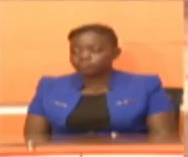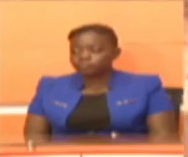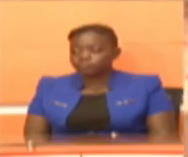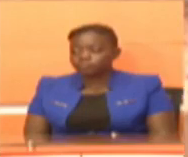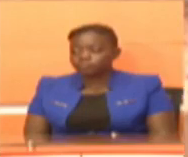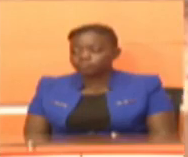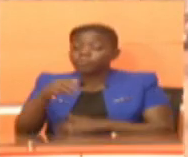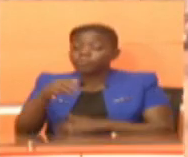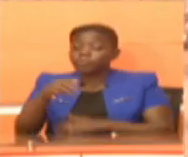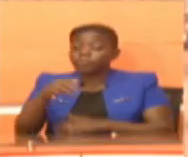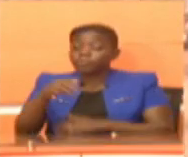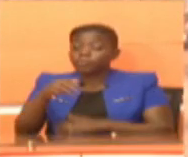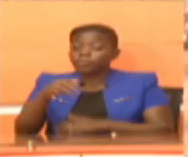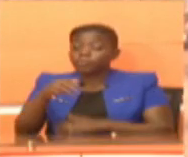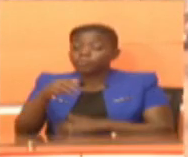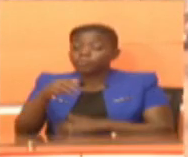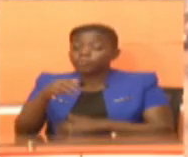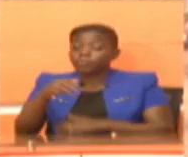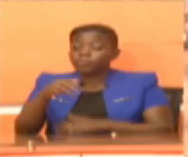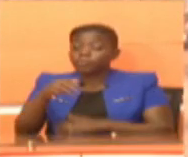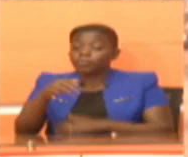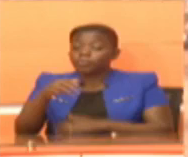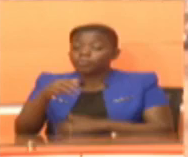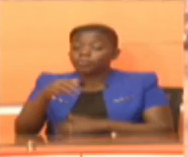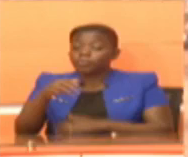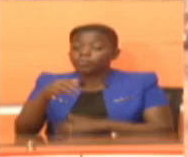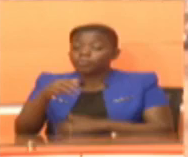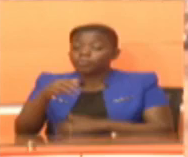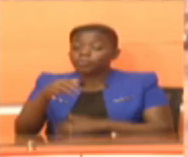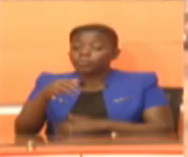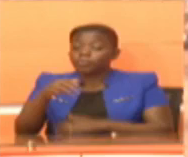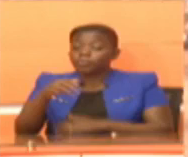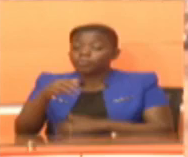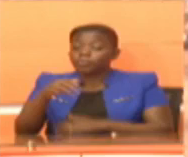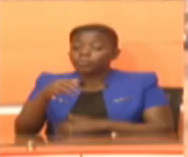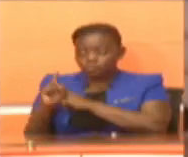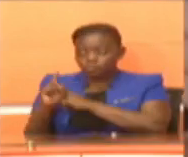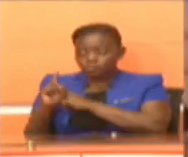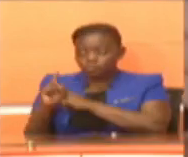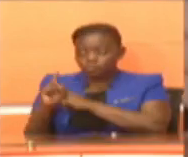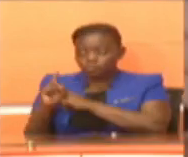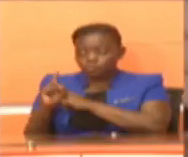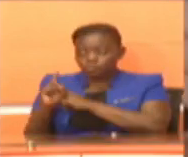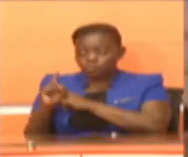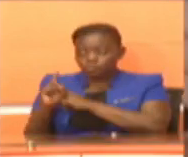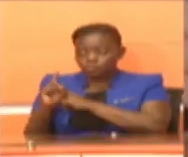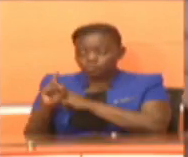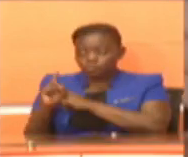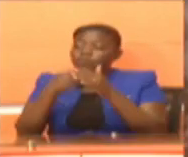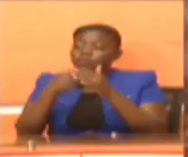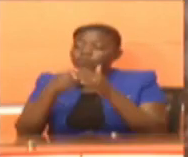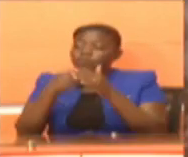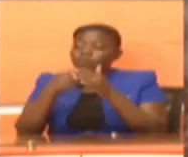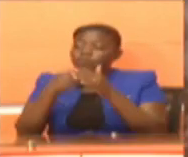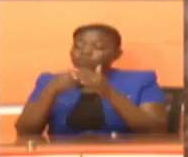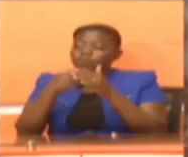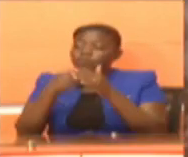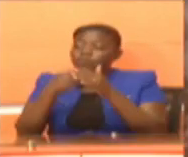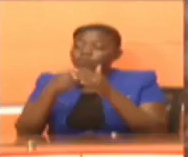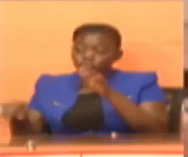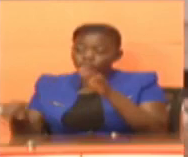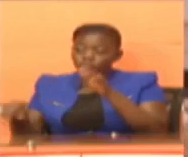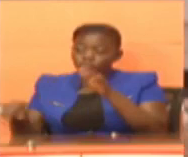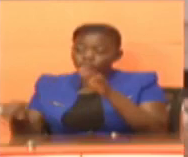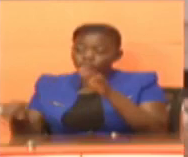abamu ku basobozi abakolera mu katale ka modern market balaze obwennyamivu olwabakuuma ddembe okwesa amaanyi ge bayisa agasuse nga babagombolola ne